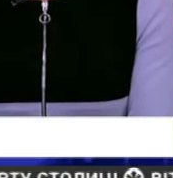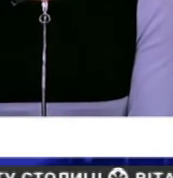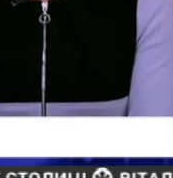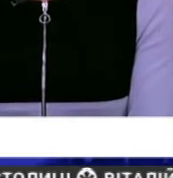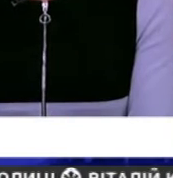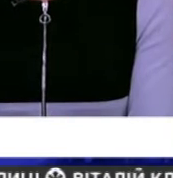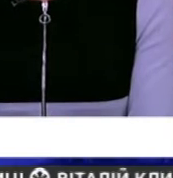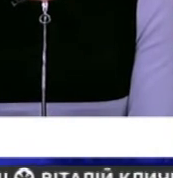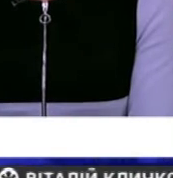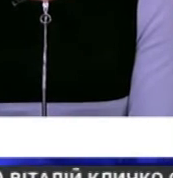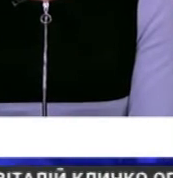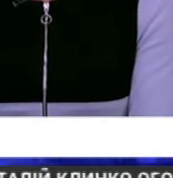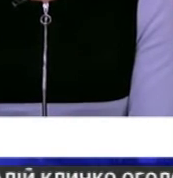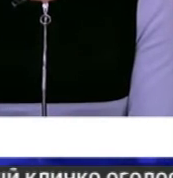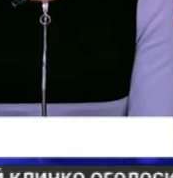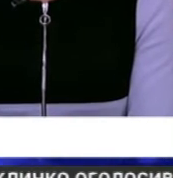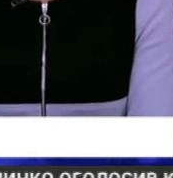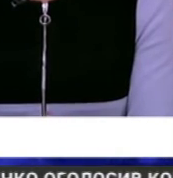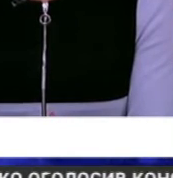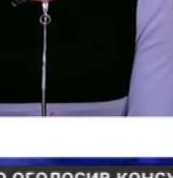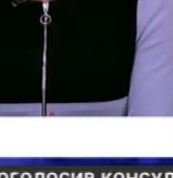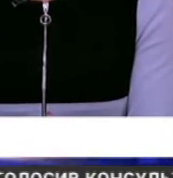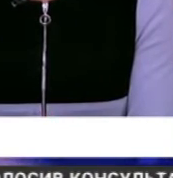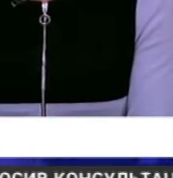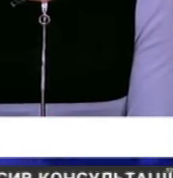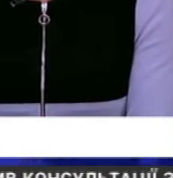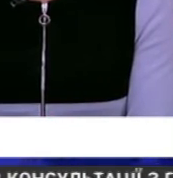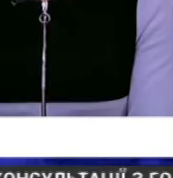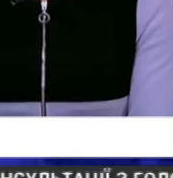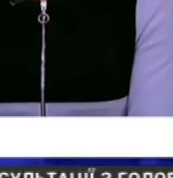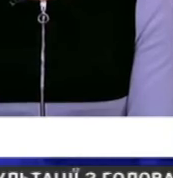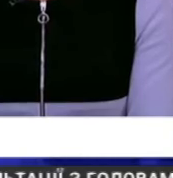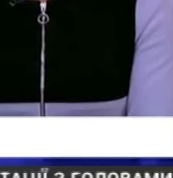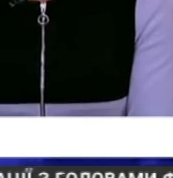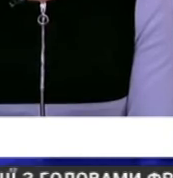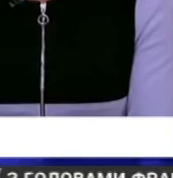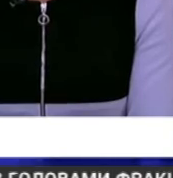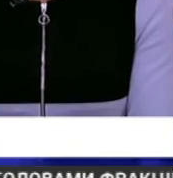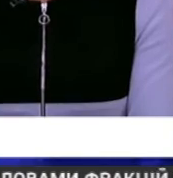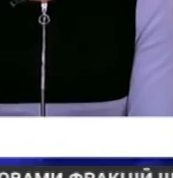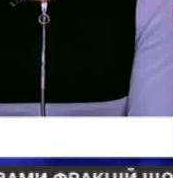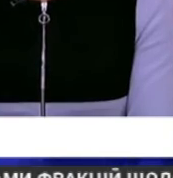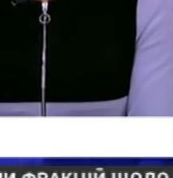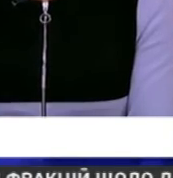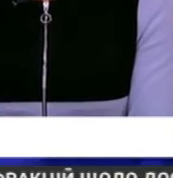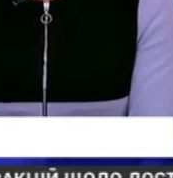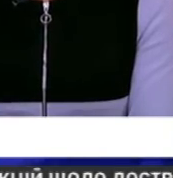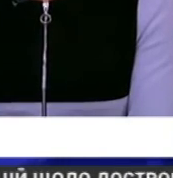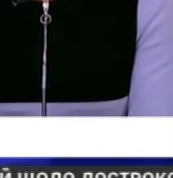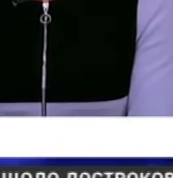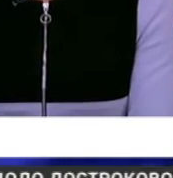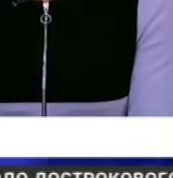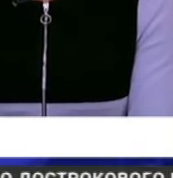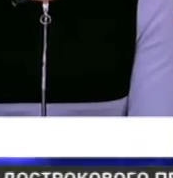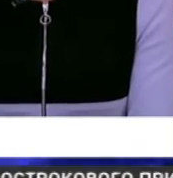послуги первинної, амбулаторно-поліклінічної, стаціонарної медичної допомоги, а також екстреної, паліативної медичної допомоги